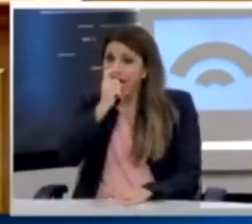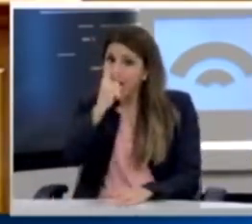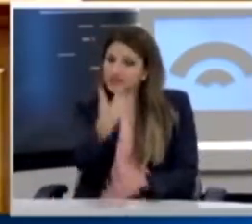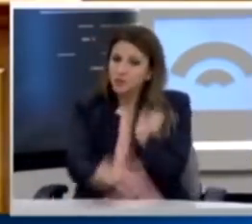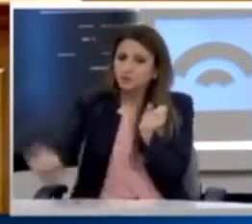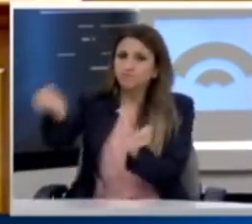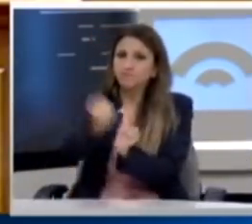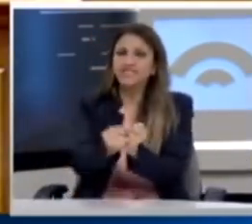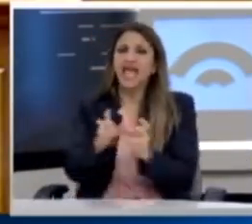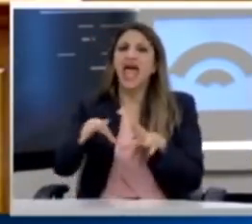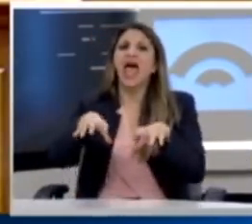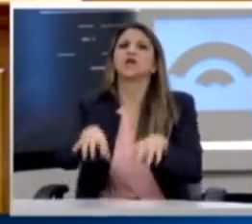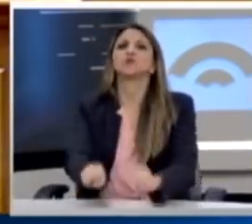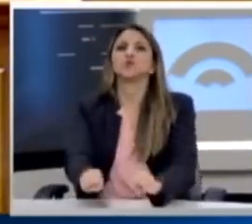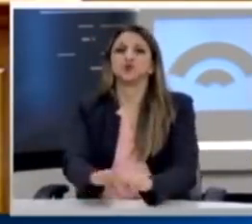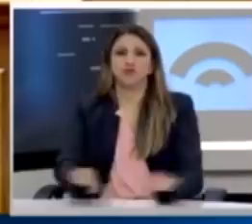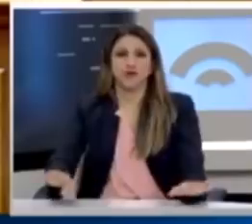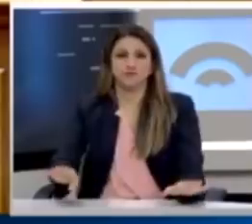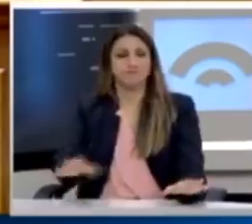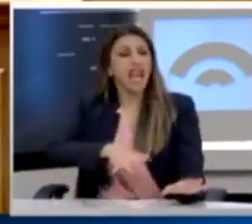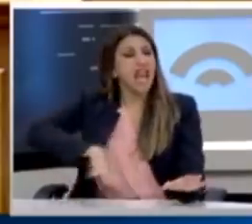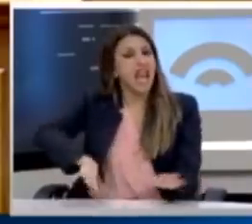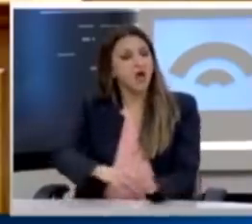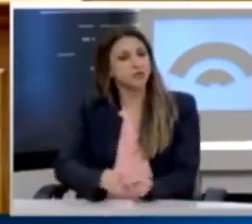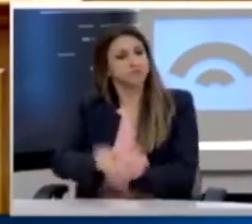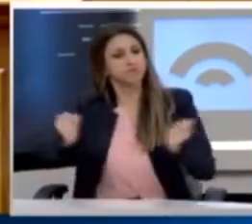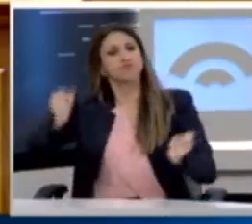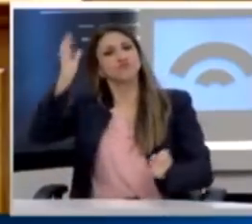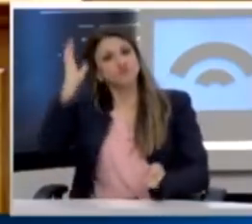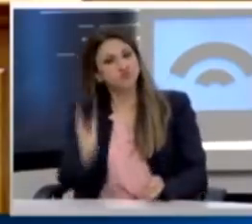εξουσία, να πάρουν τις τύχες στα χέρια τους. Πρώτα